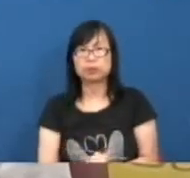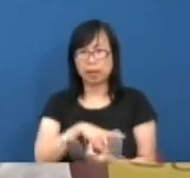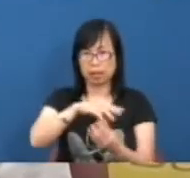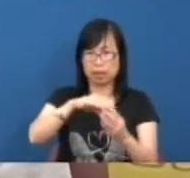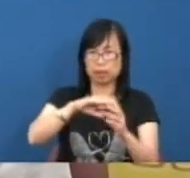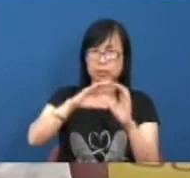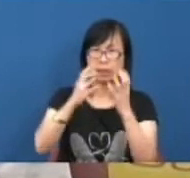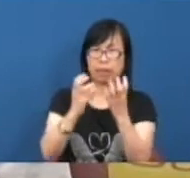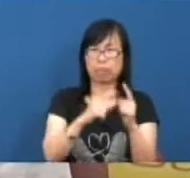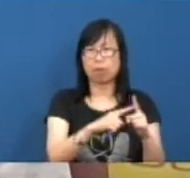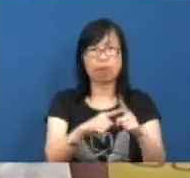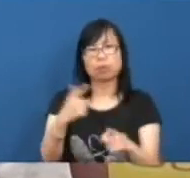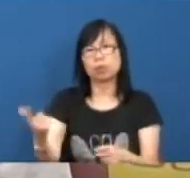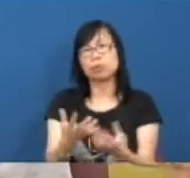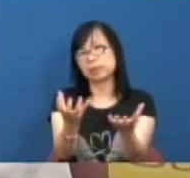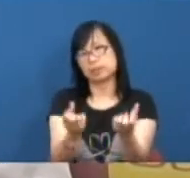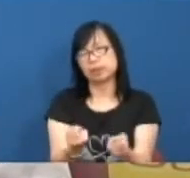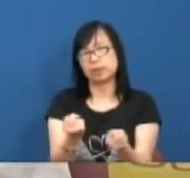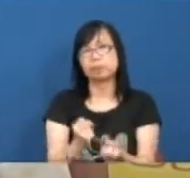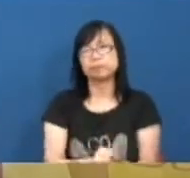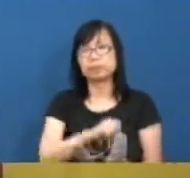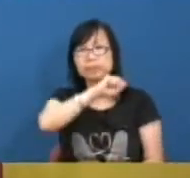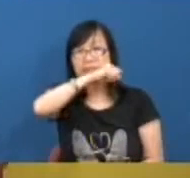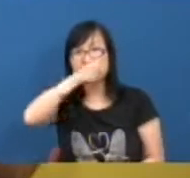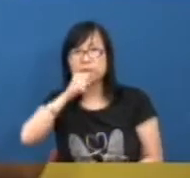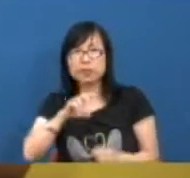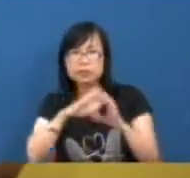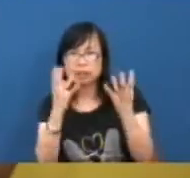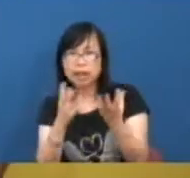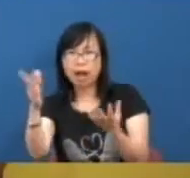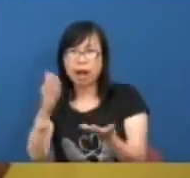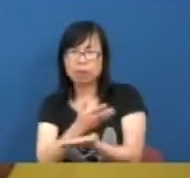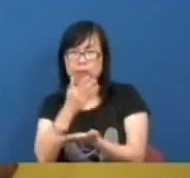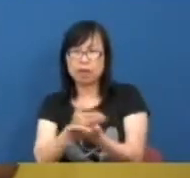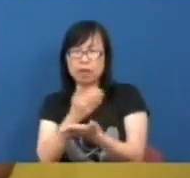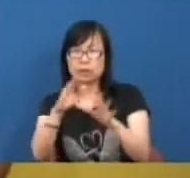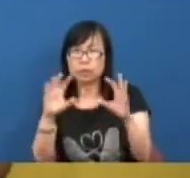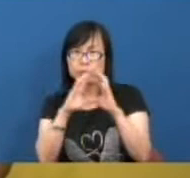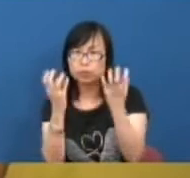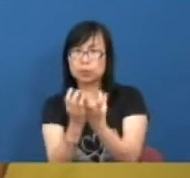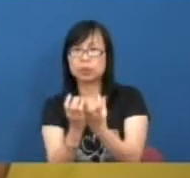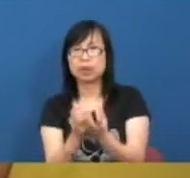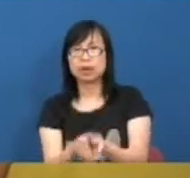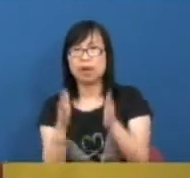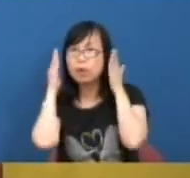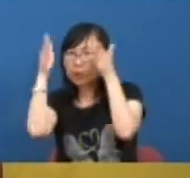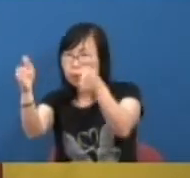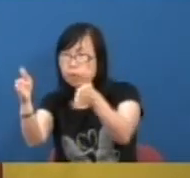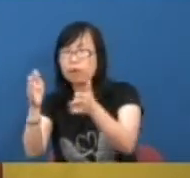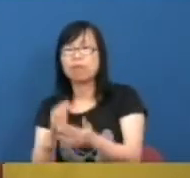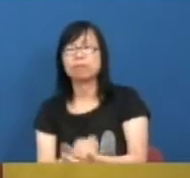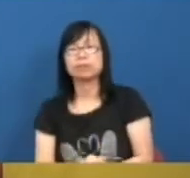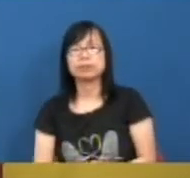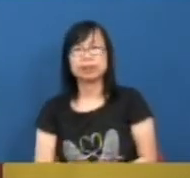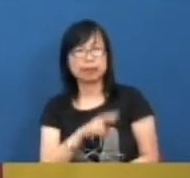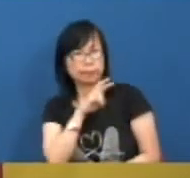會多接受呢個情況。嗱，咁台灣整體咧，我哋嗰日考察團咧就朝住呢個方向咧，亦都有睇過